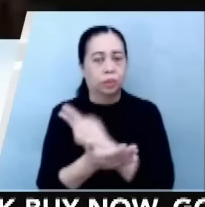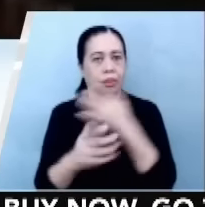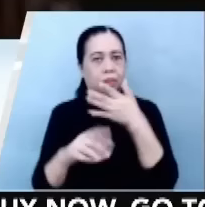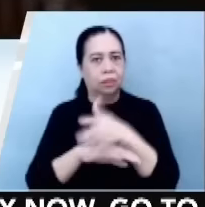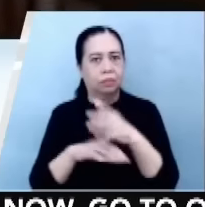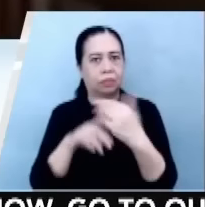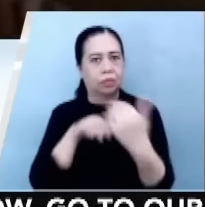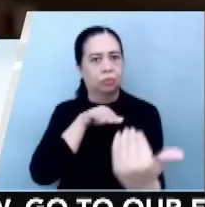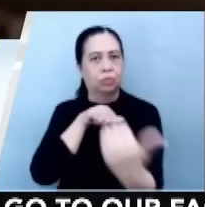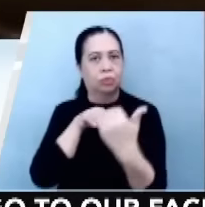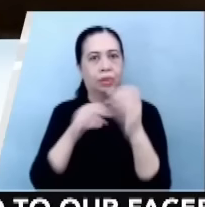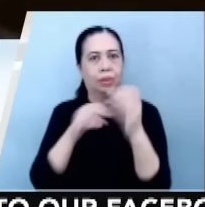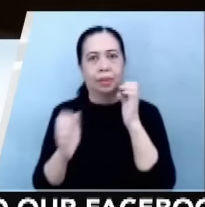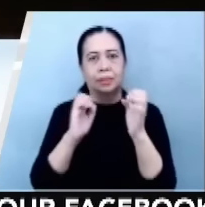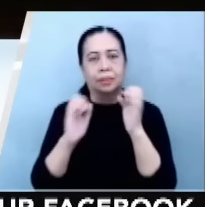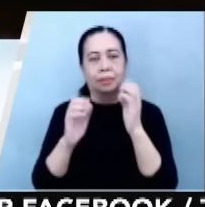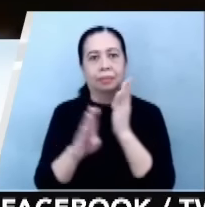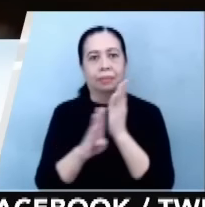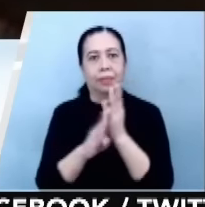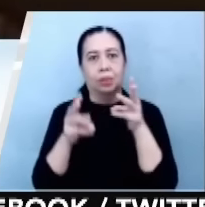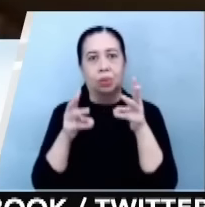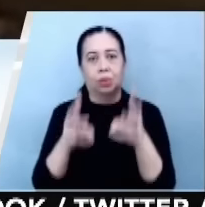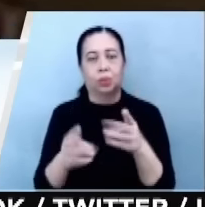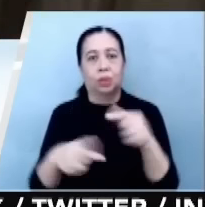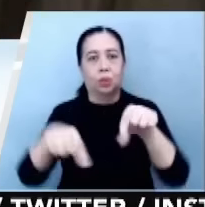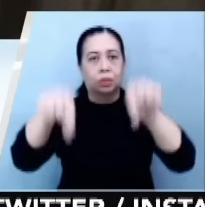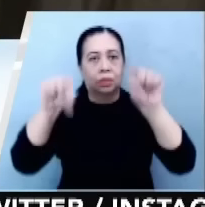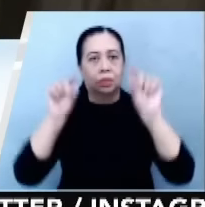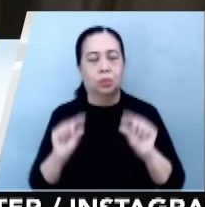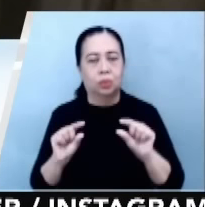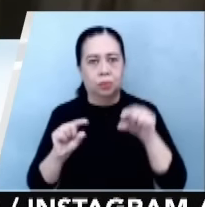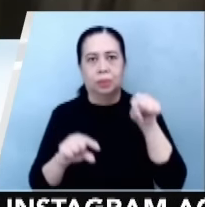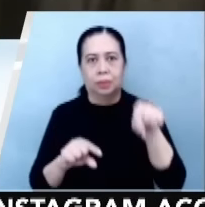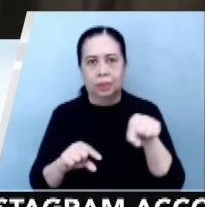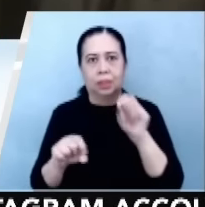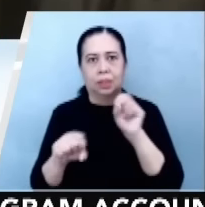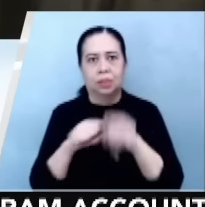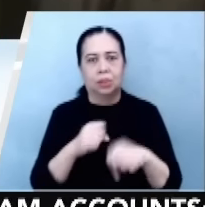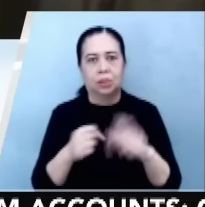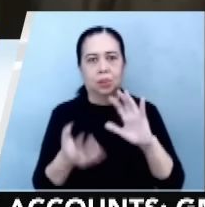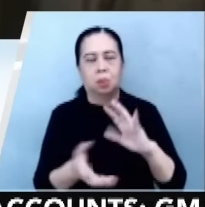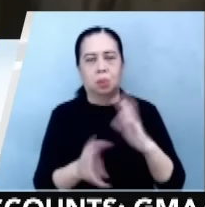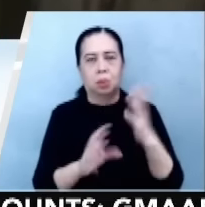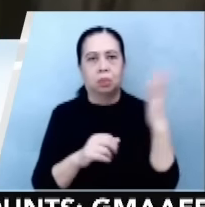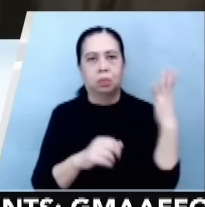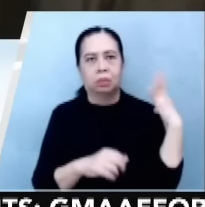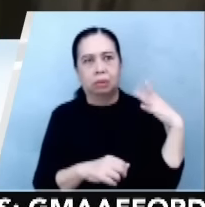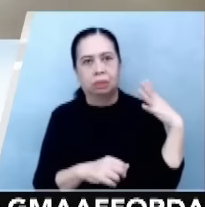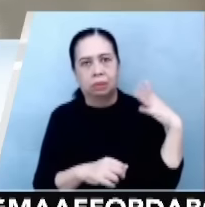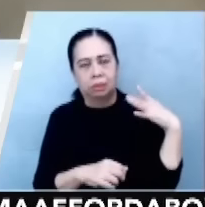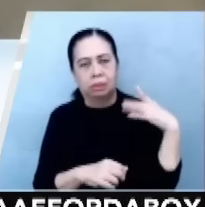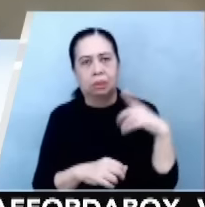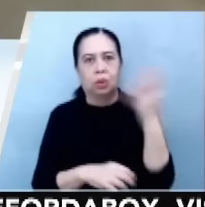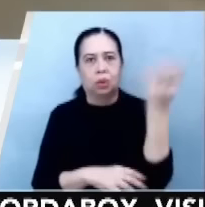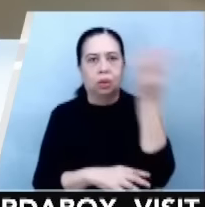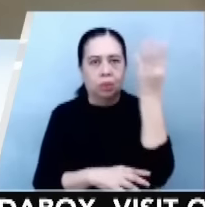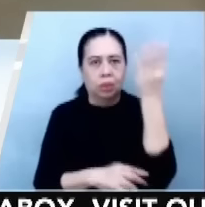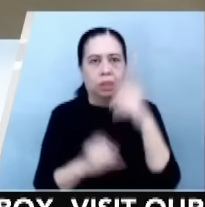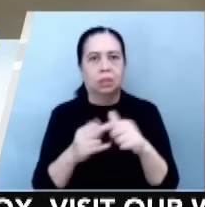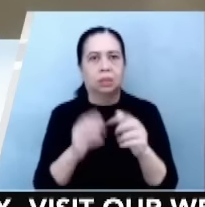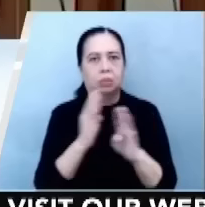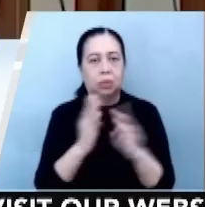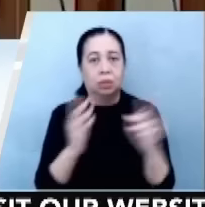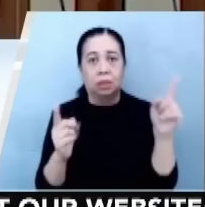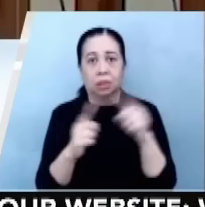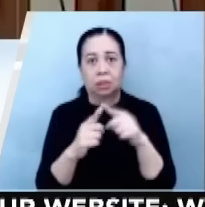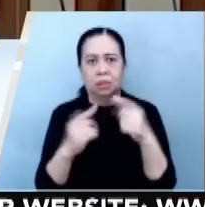sa EDSA busway sa bahagi ng Guadalupe ang kotseng ito. Kaya naantala ang biyahe ng bus at isang ambulansya. Pero hanggang ngayon,